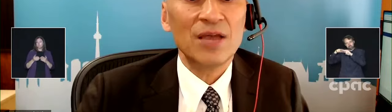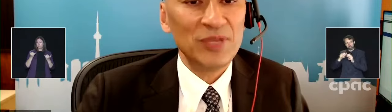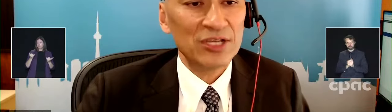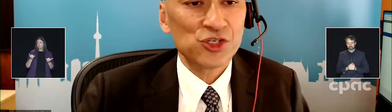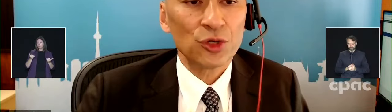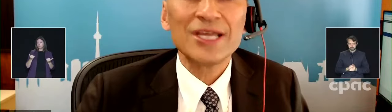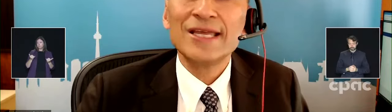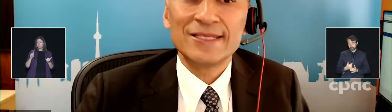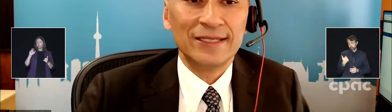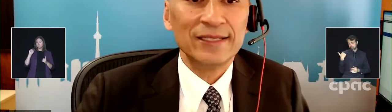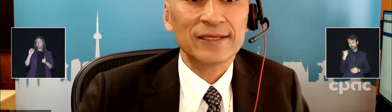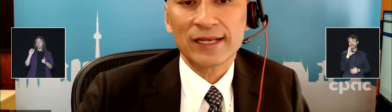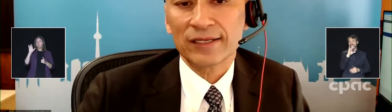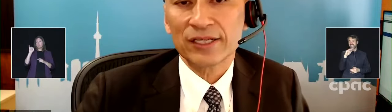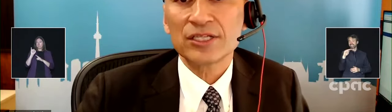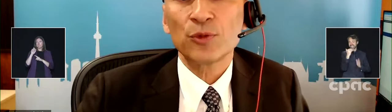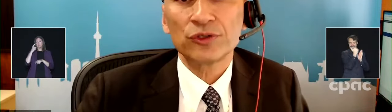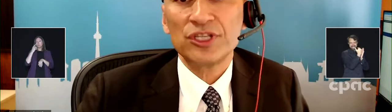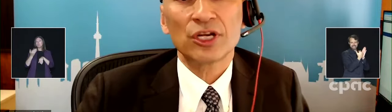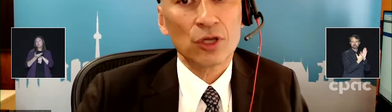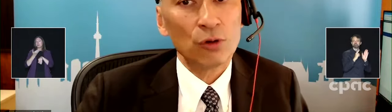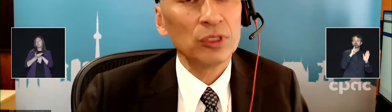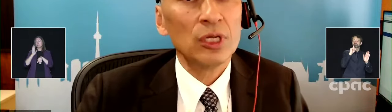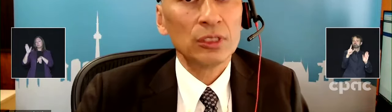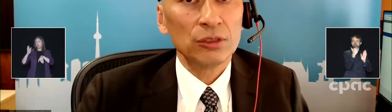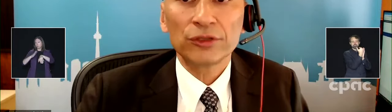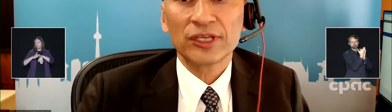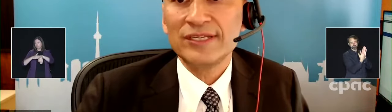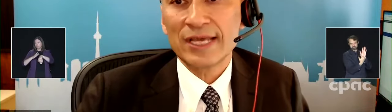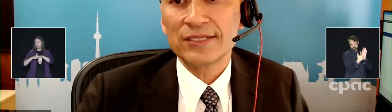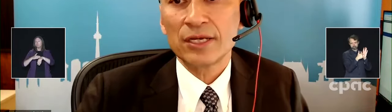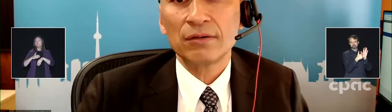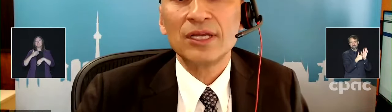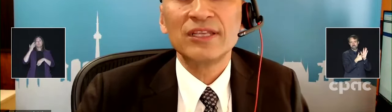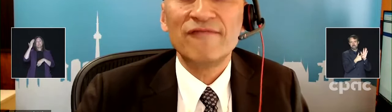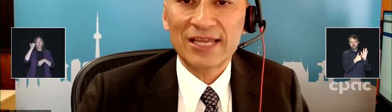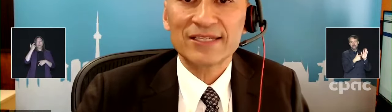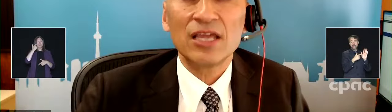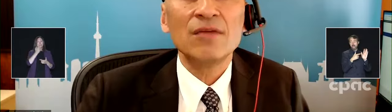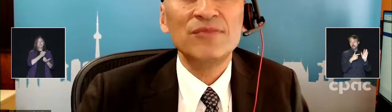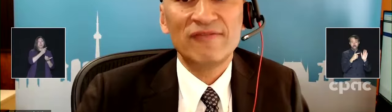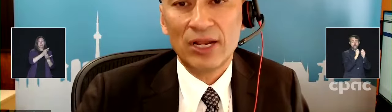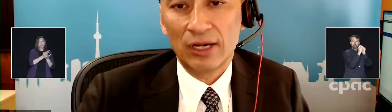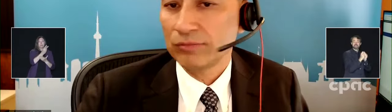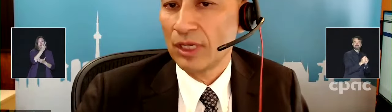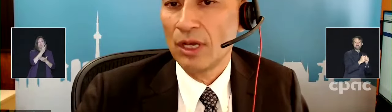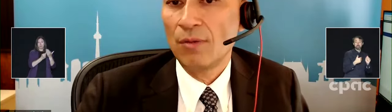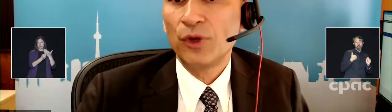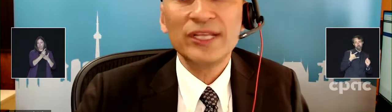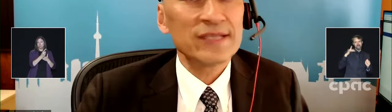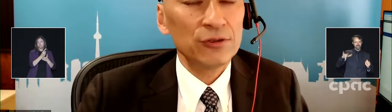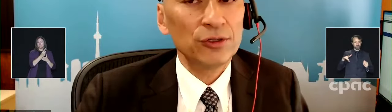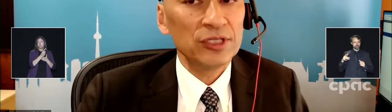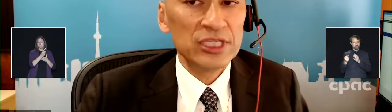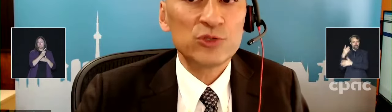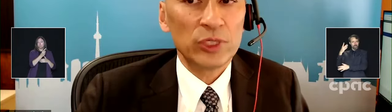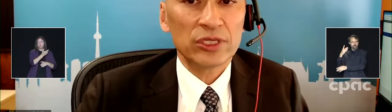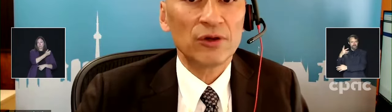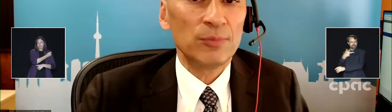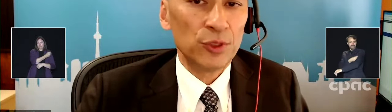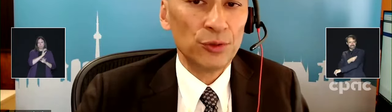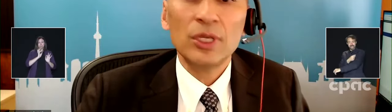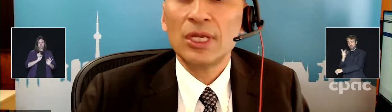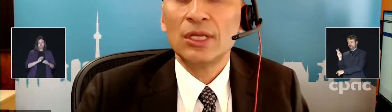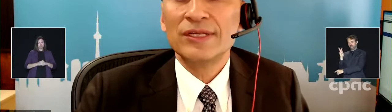CCNI a mis à jour ses lignes directrices pour tenir compte de l'autorisation des vaccins bivalents. Pour les adultes de